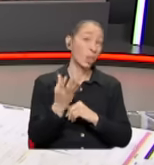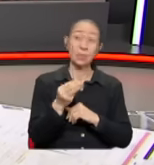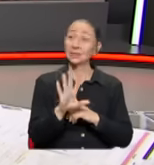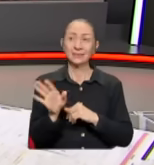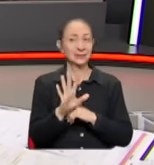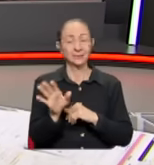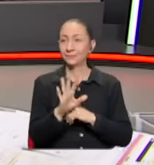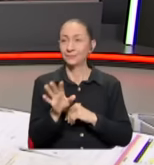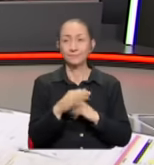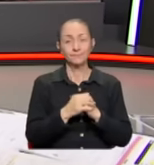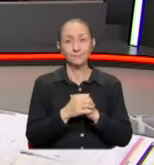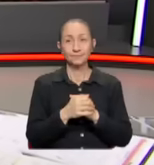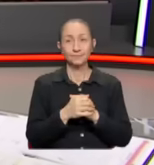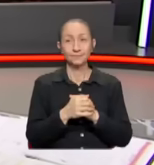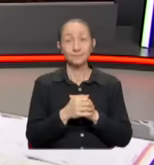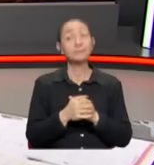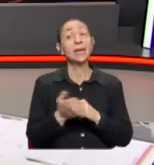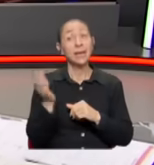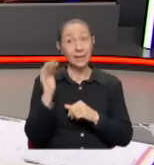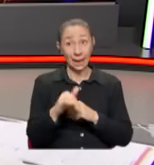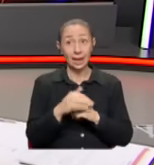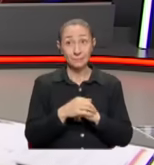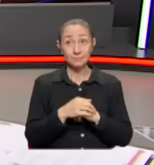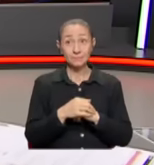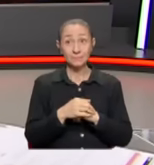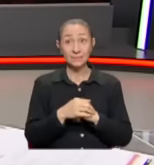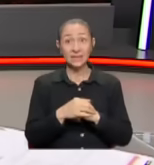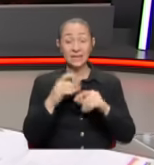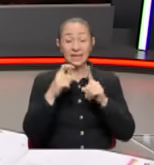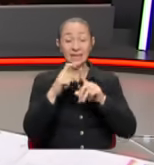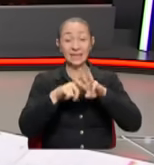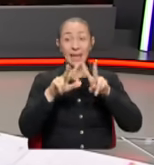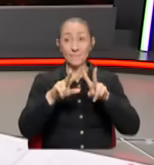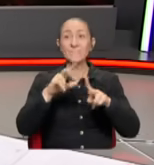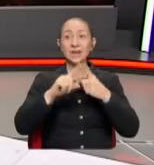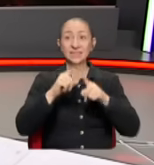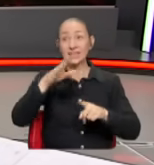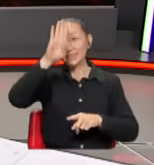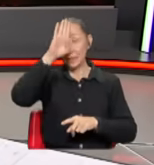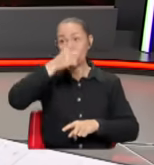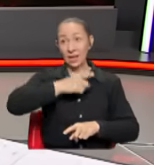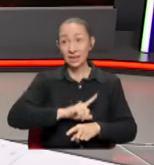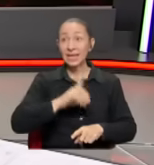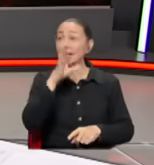Olmaz efendim. Gelelim. DEM Partisi İstanbul adayı